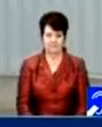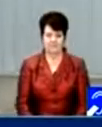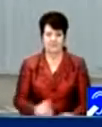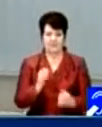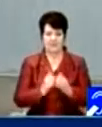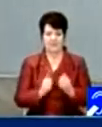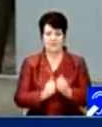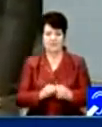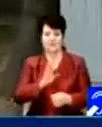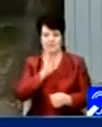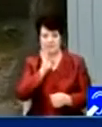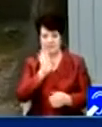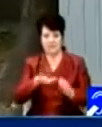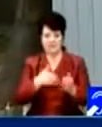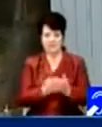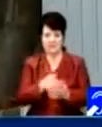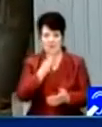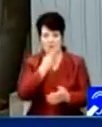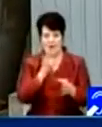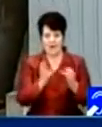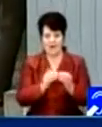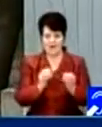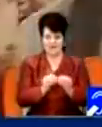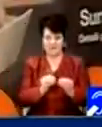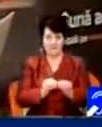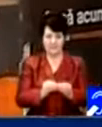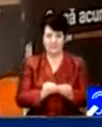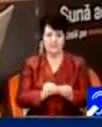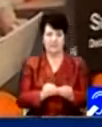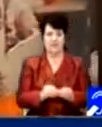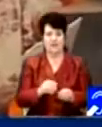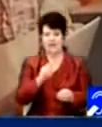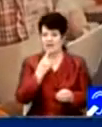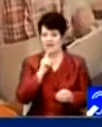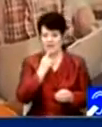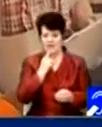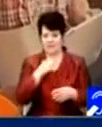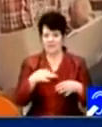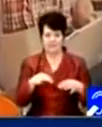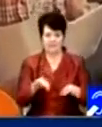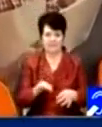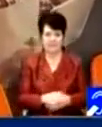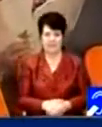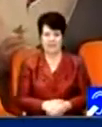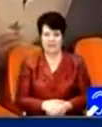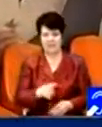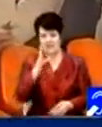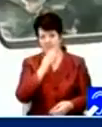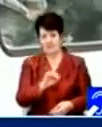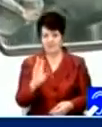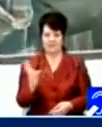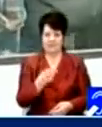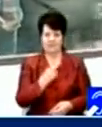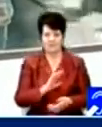Întotdeauna, de dimineață până pe la ora 10, când se împrește. Greu se circulă. Sunt pline microbuzele, troleibuzele.